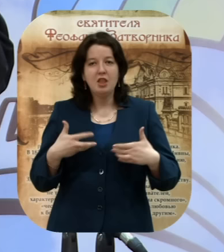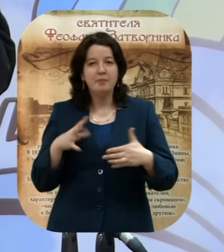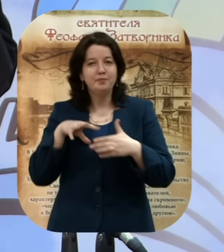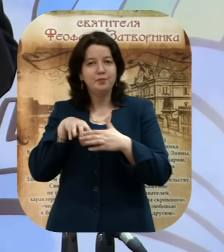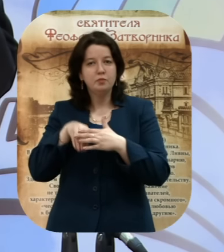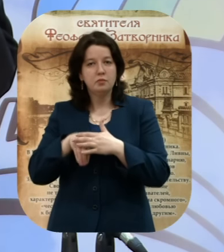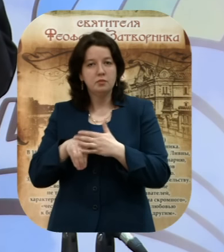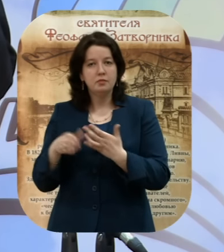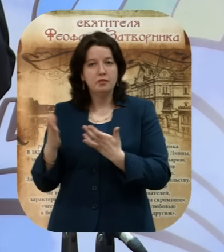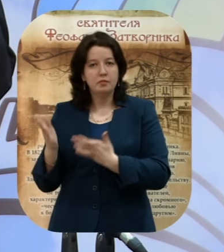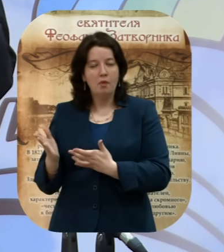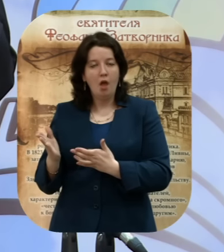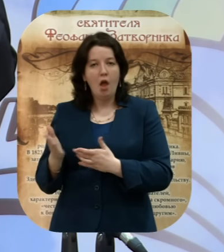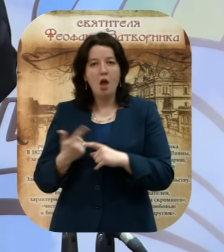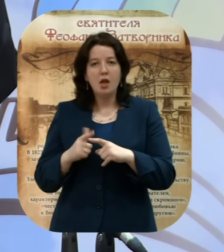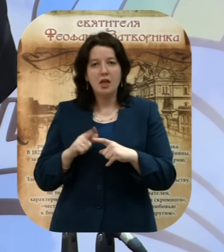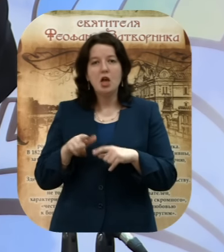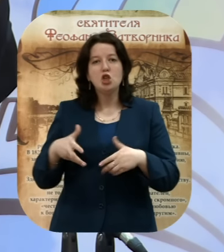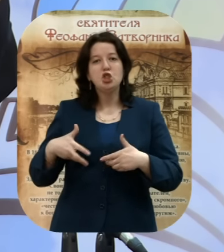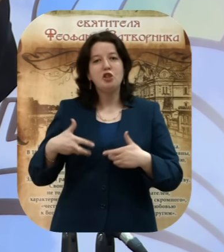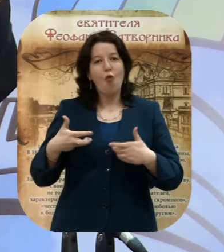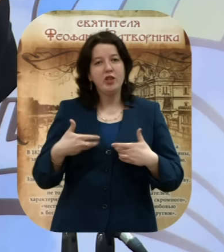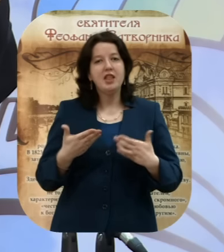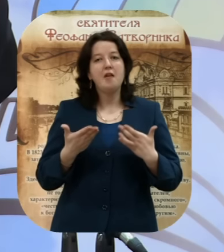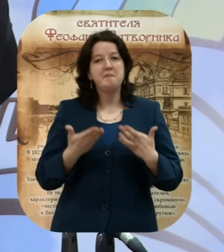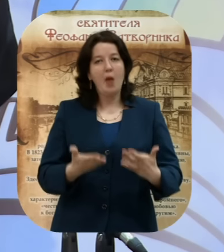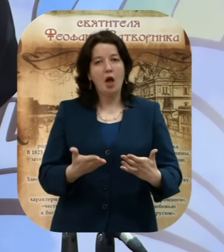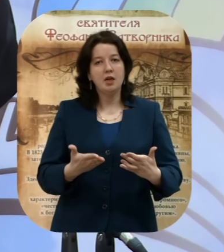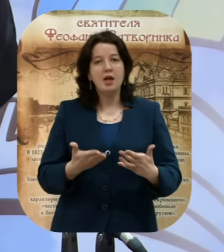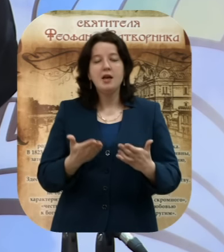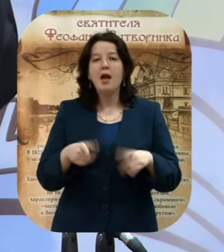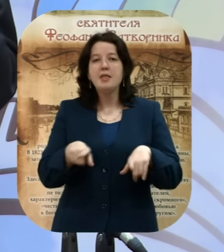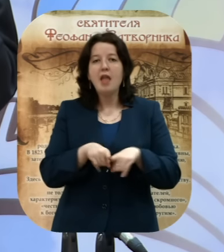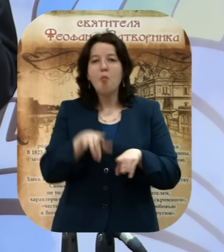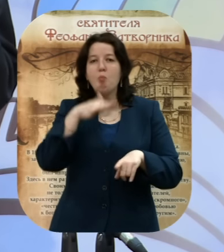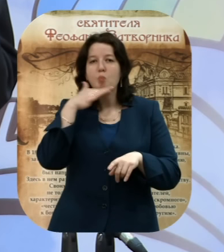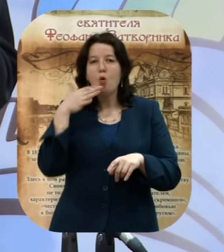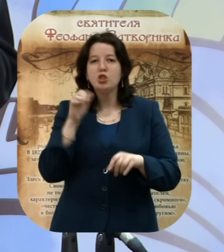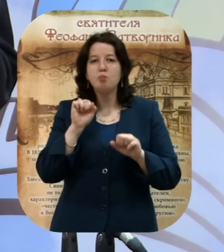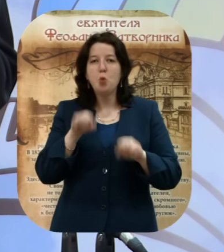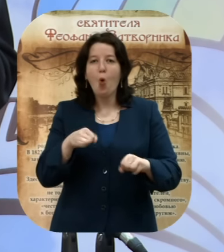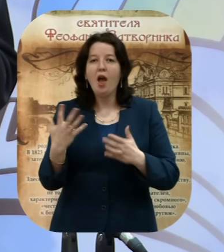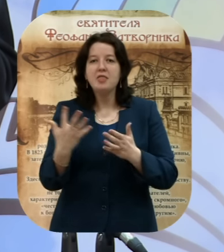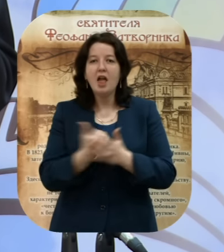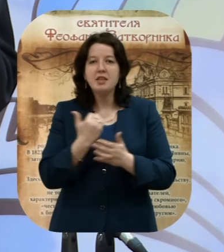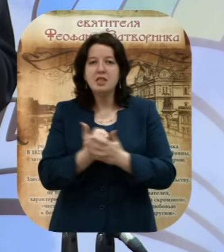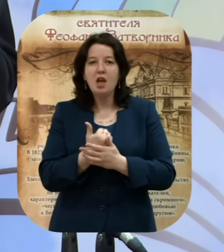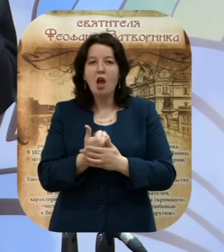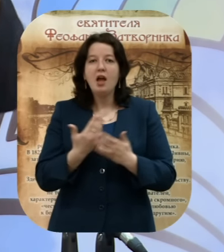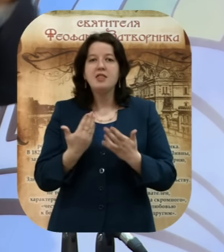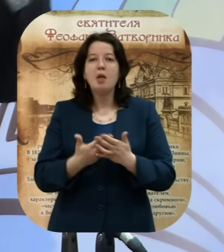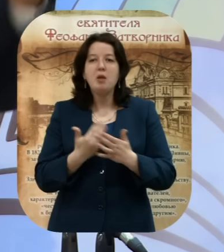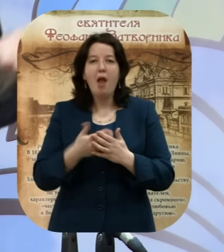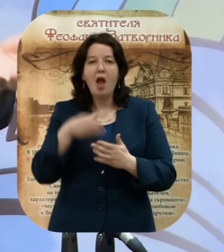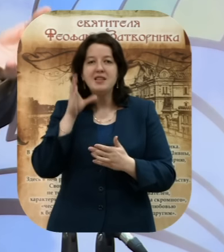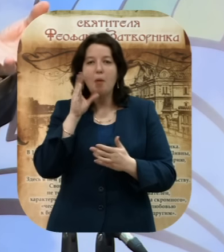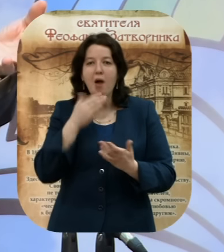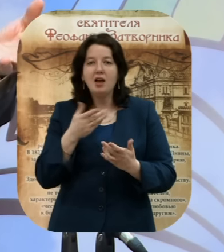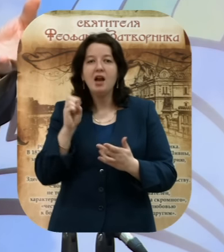сказал, животные, так, здесь мы много найдем. Посмотрите, у того же собаки, сколько, как она